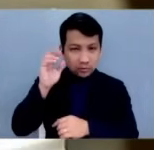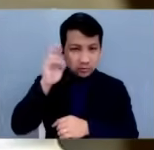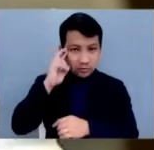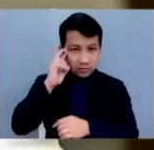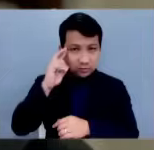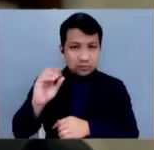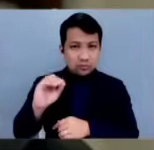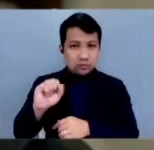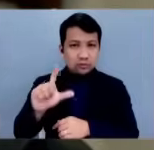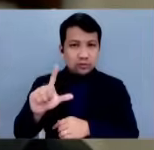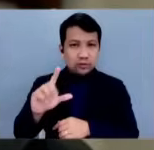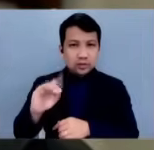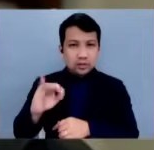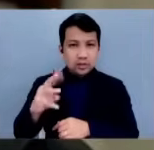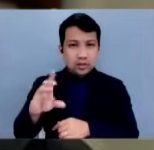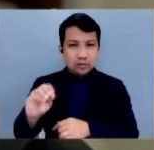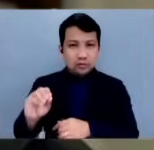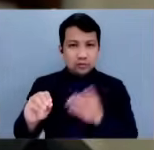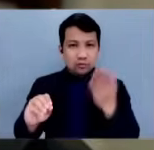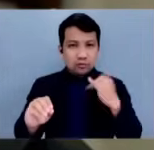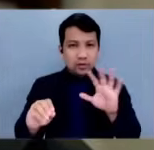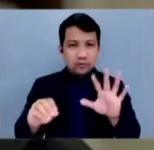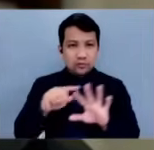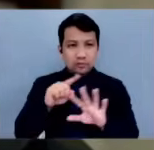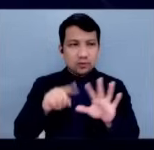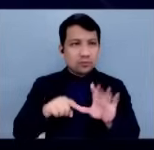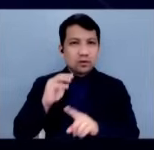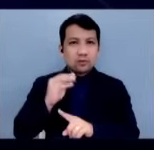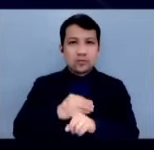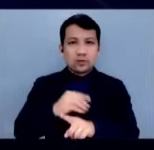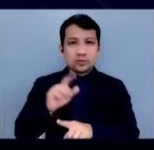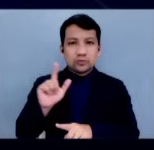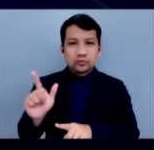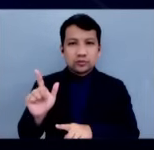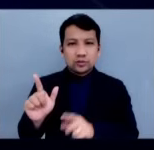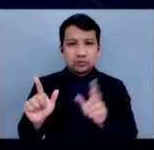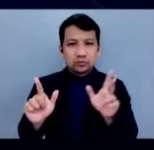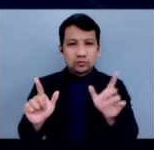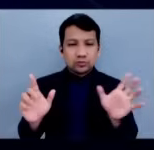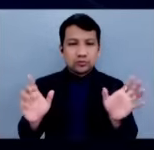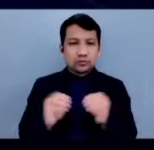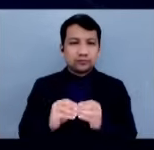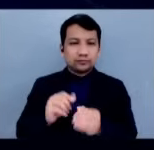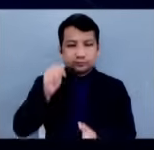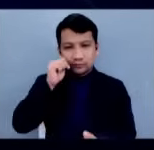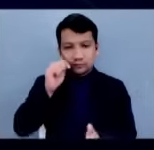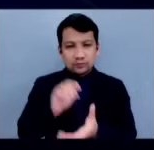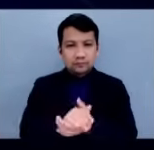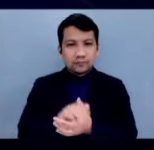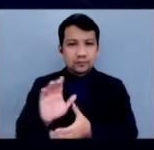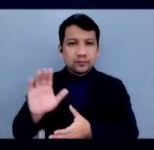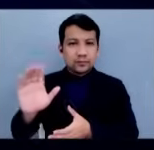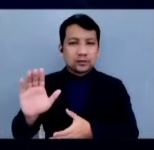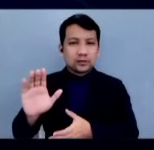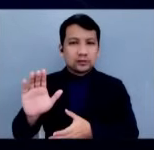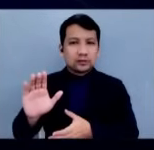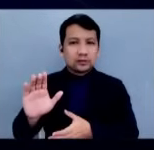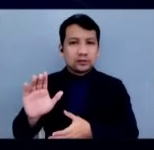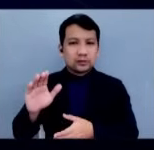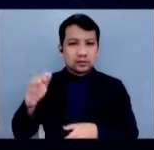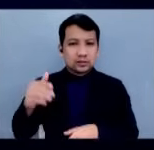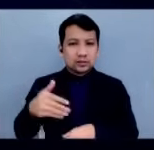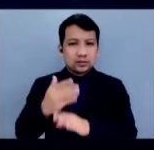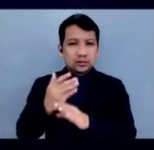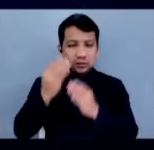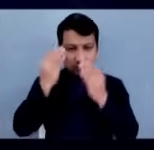at limang iba pa noong March 2023. Ayon naman sa asawa ni Degamo na si Mayor Janice o Janice, sinubukan